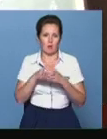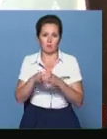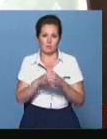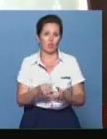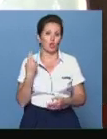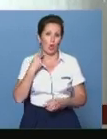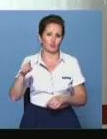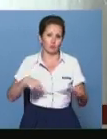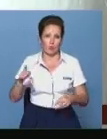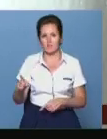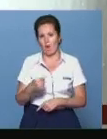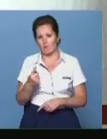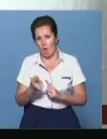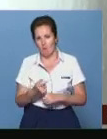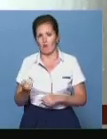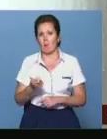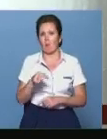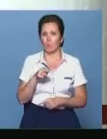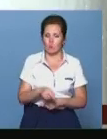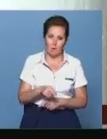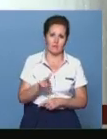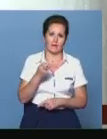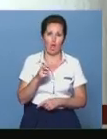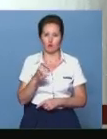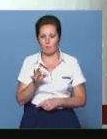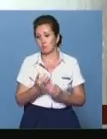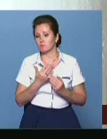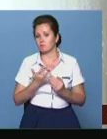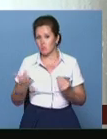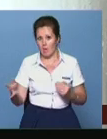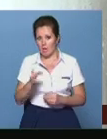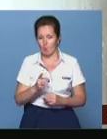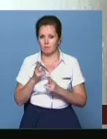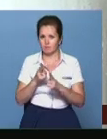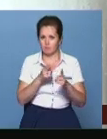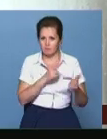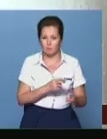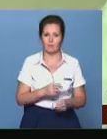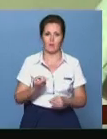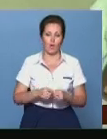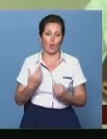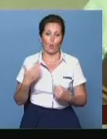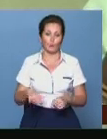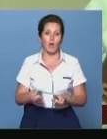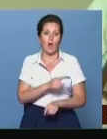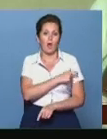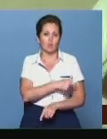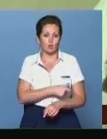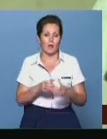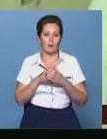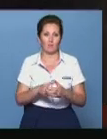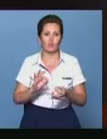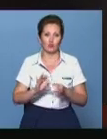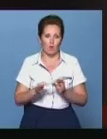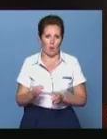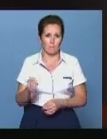Завьяловского, Молпургинского, Киясовского, Красногорского, Силтинского и Алнашского районов. Такие рейды уже прошли в Ижевске. Так, в Первомайском районе